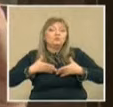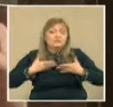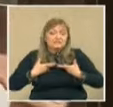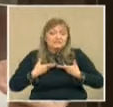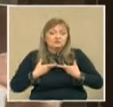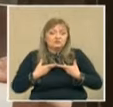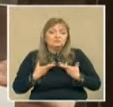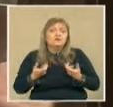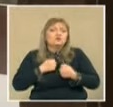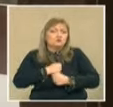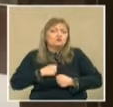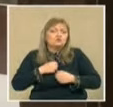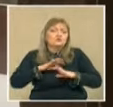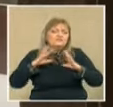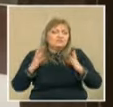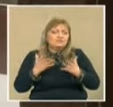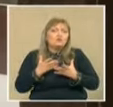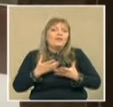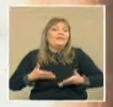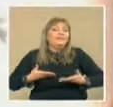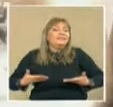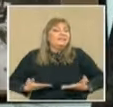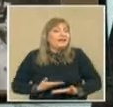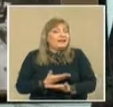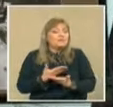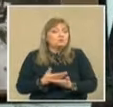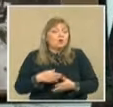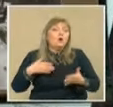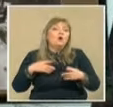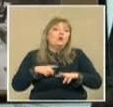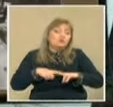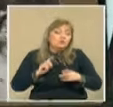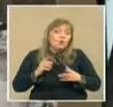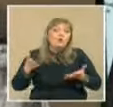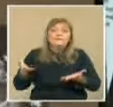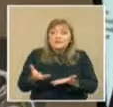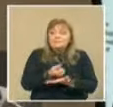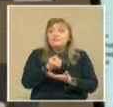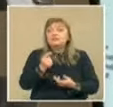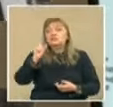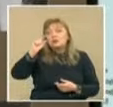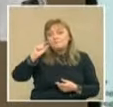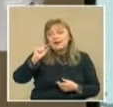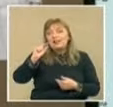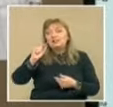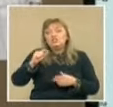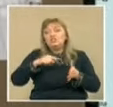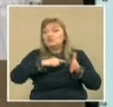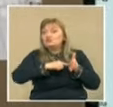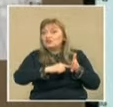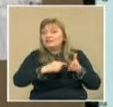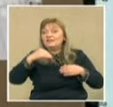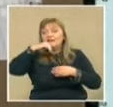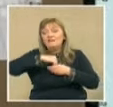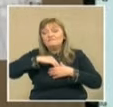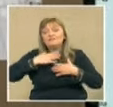на сложност, то всичко е интересно. Но пък така преоткриваш някакви малки черти в себе си и се